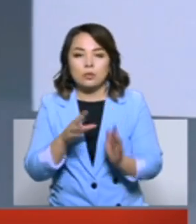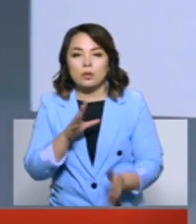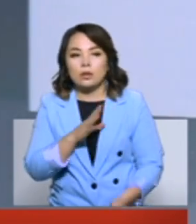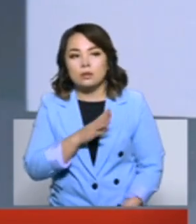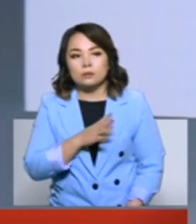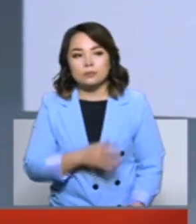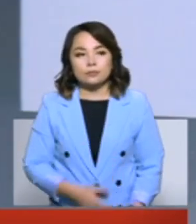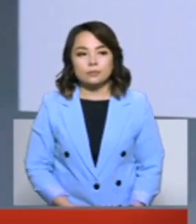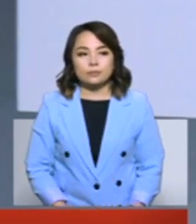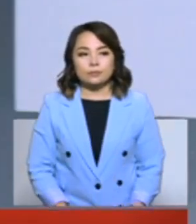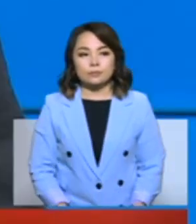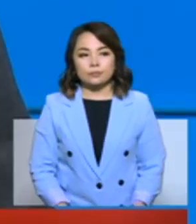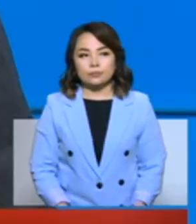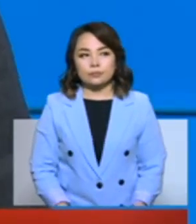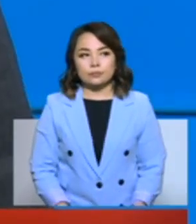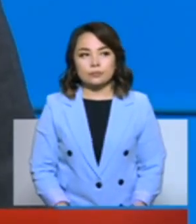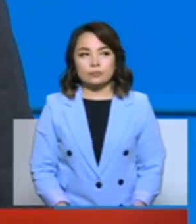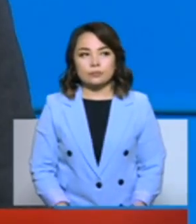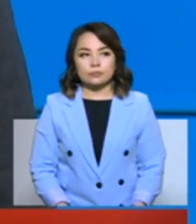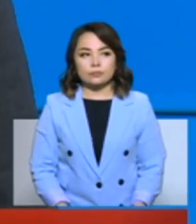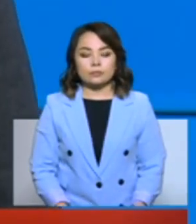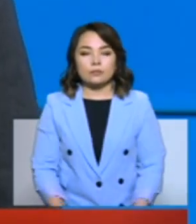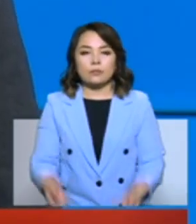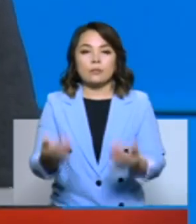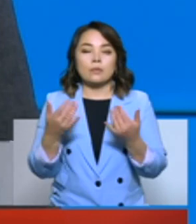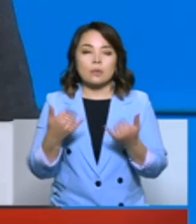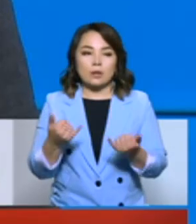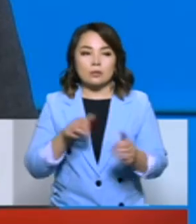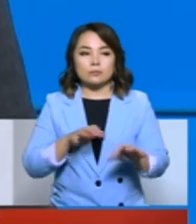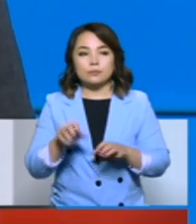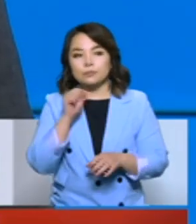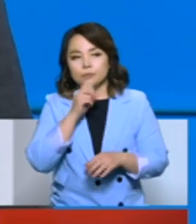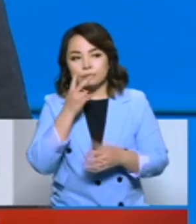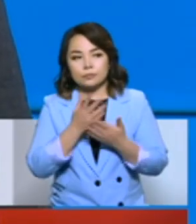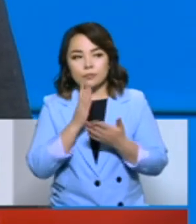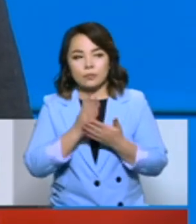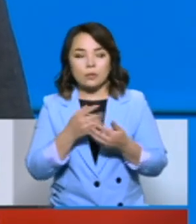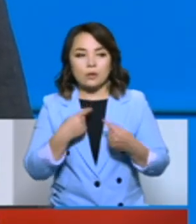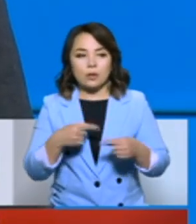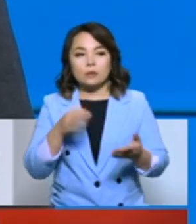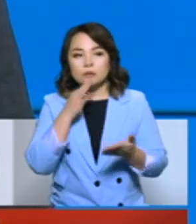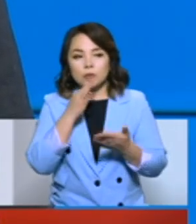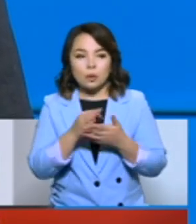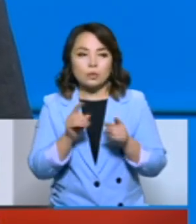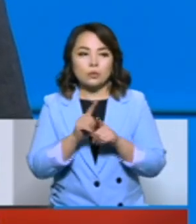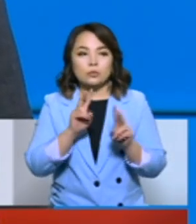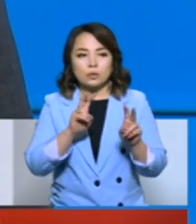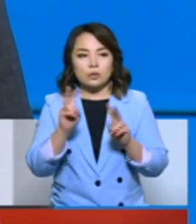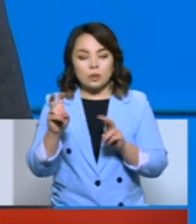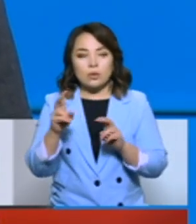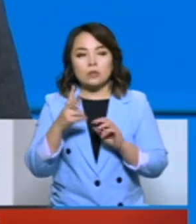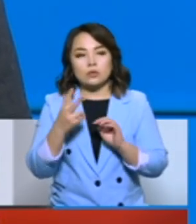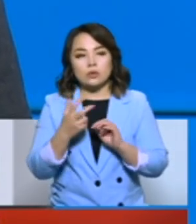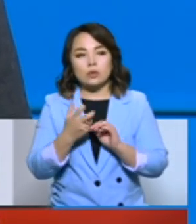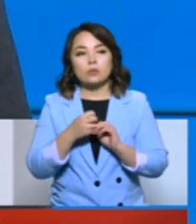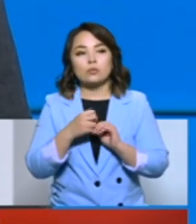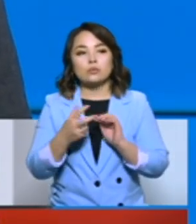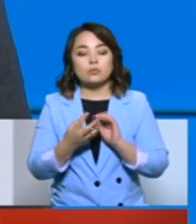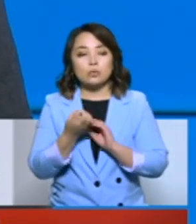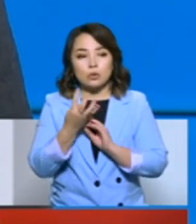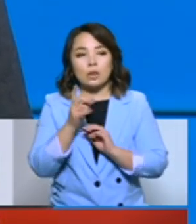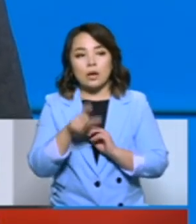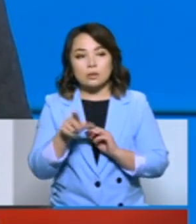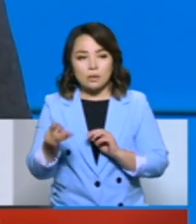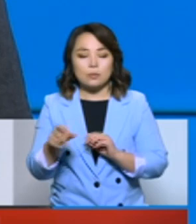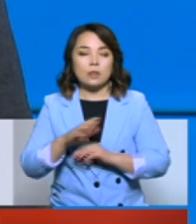болған. Қарау нәтижелері бойынша жауапкершіліктің әртүрлі түрлеріне 814 адам, оның